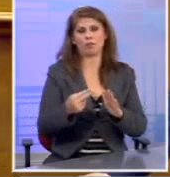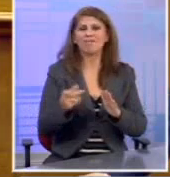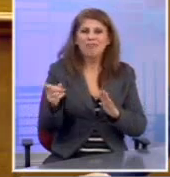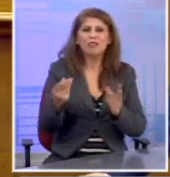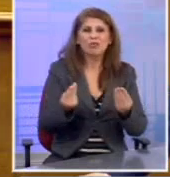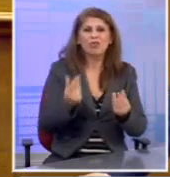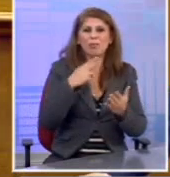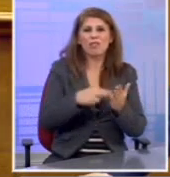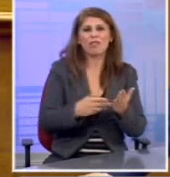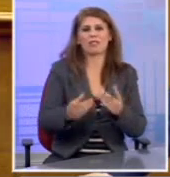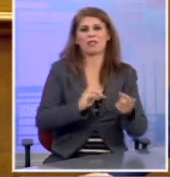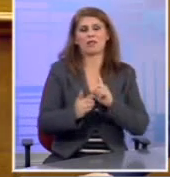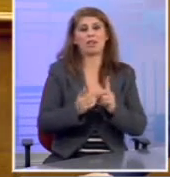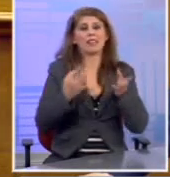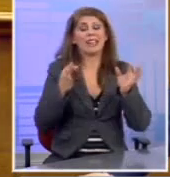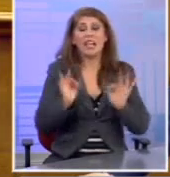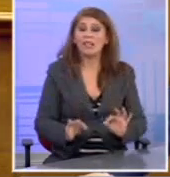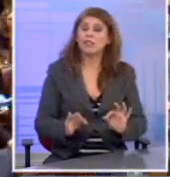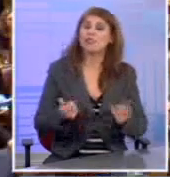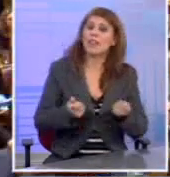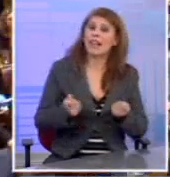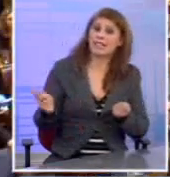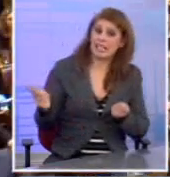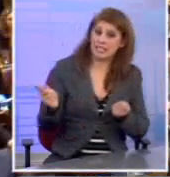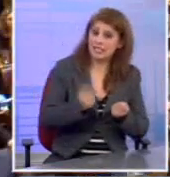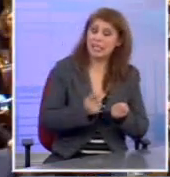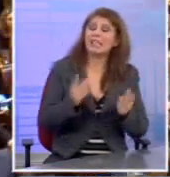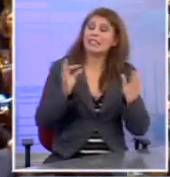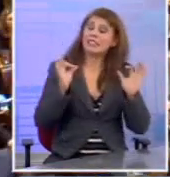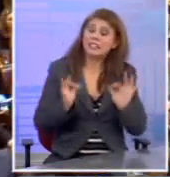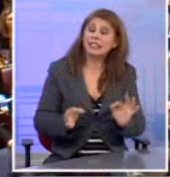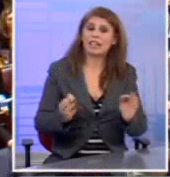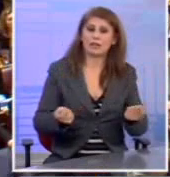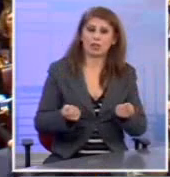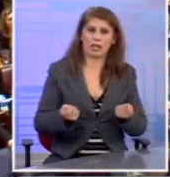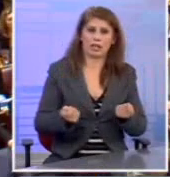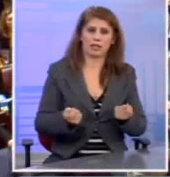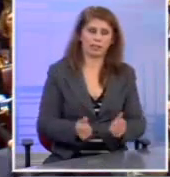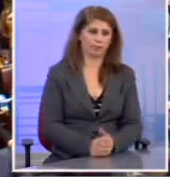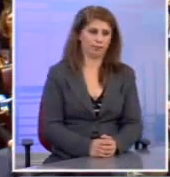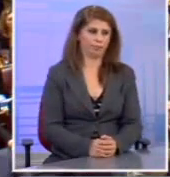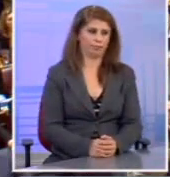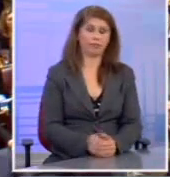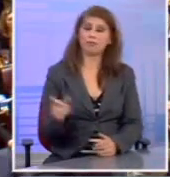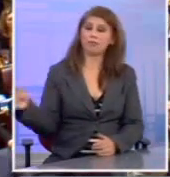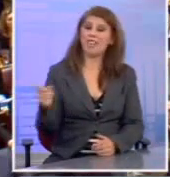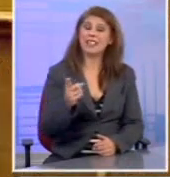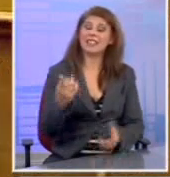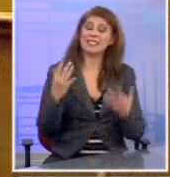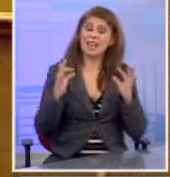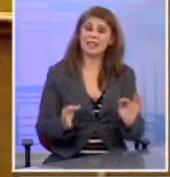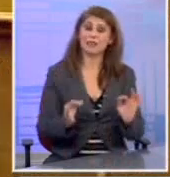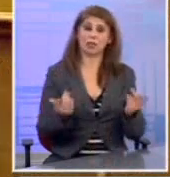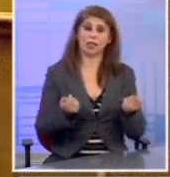τη συμφωνία και τι ακριβώς θα πράτατε, τι ακριβώς θα κάνατε, τι ακριβώς θα κάνατε